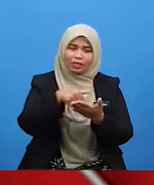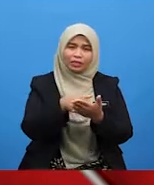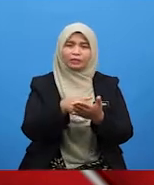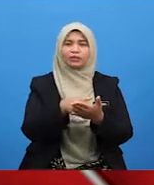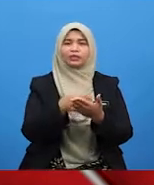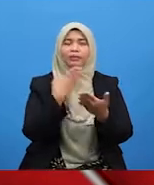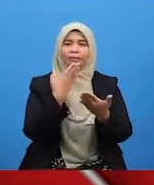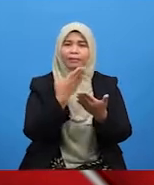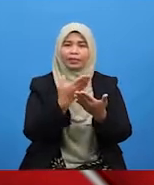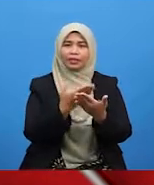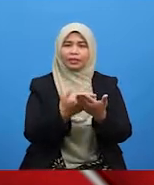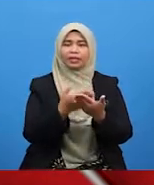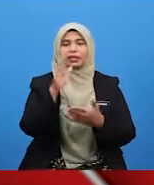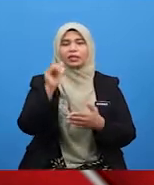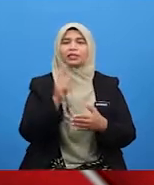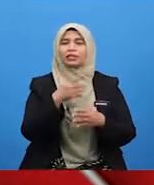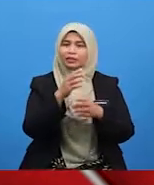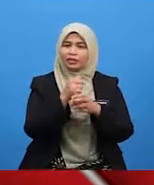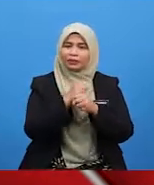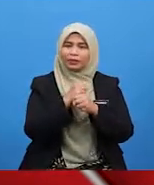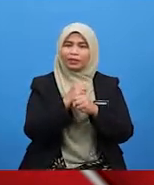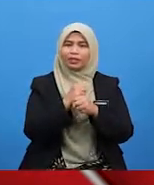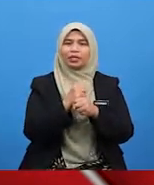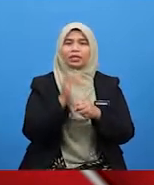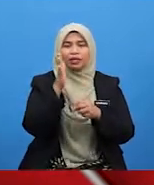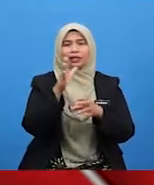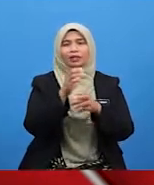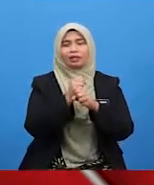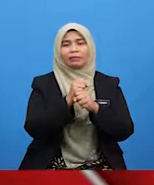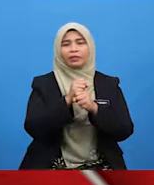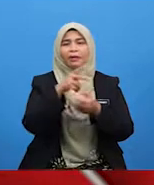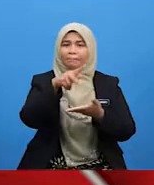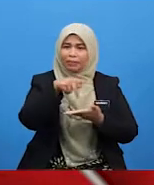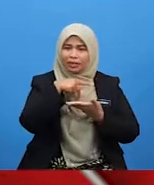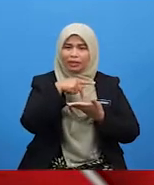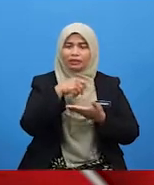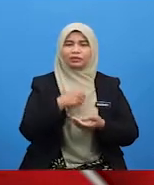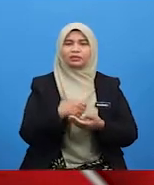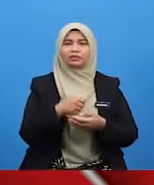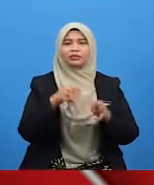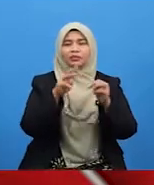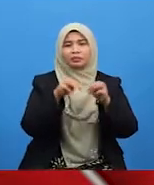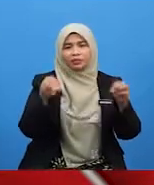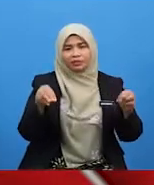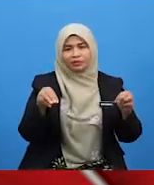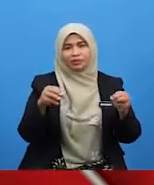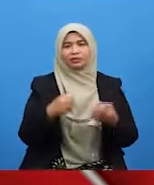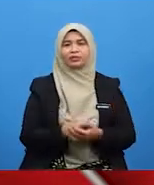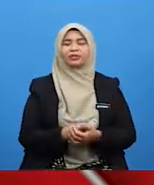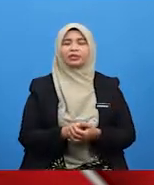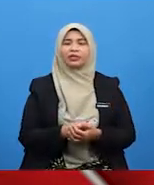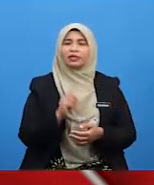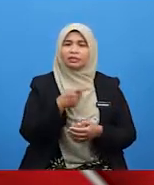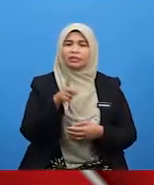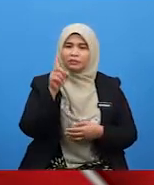kebaikan yang kita peroleh akan mendapat ganjaran pahala. Murid-murid,